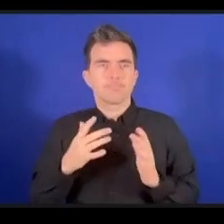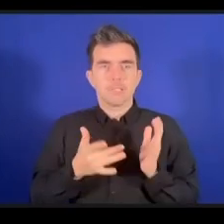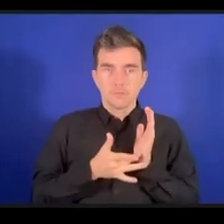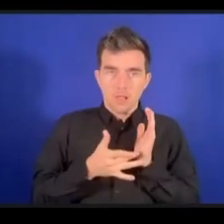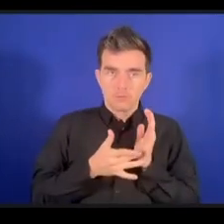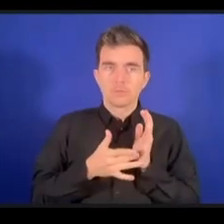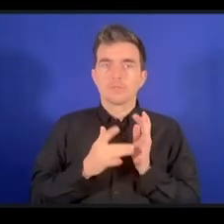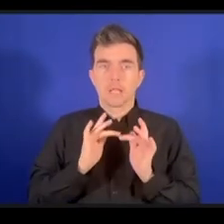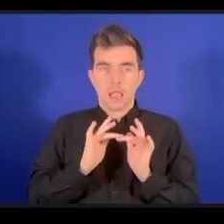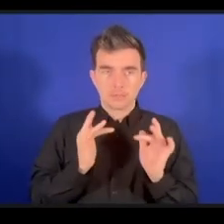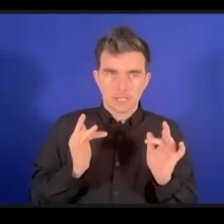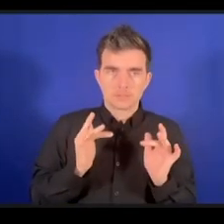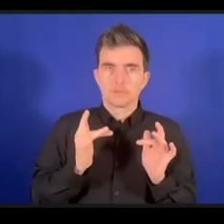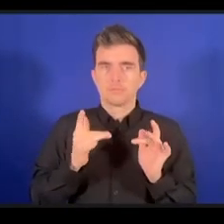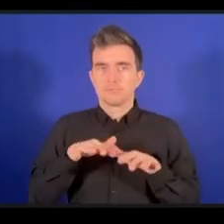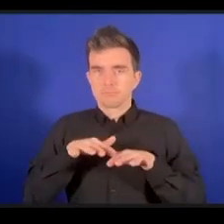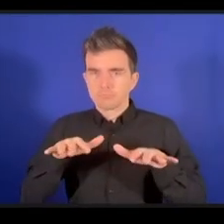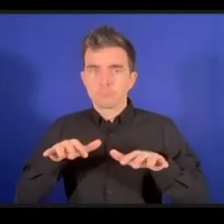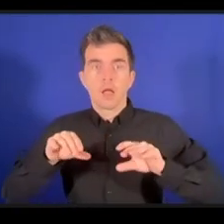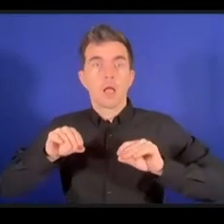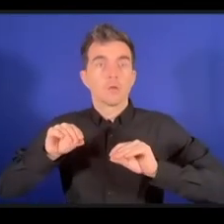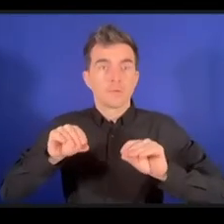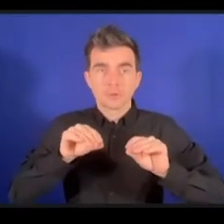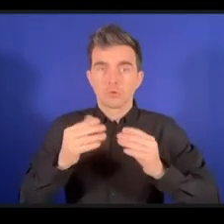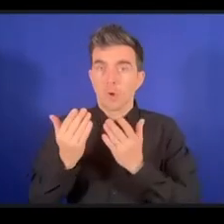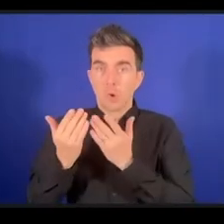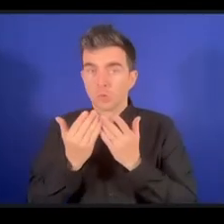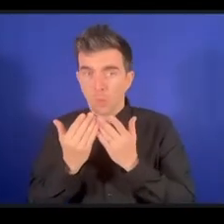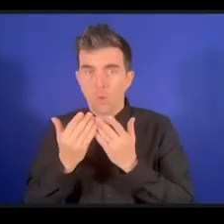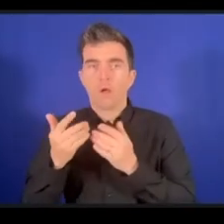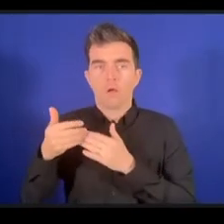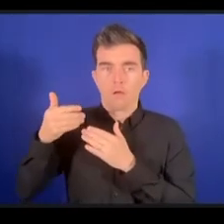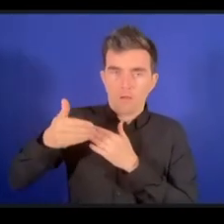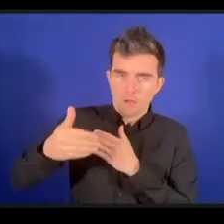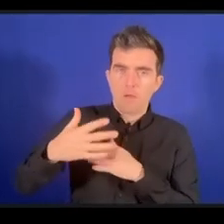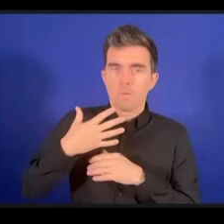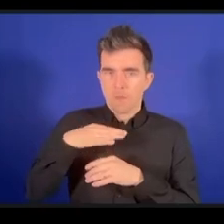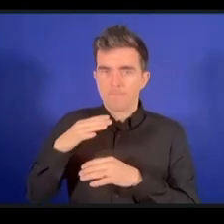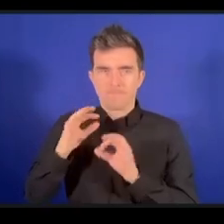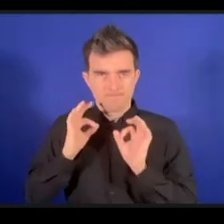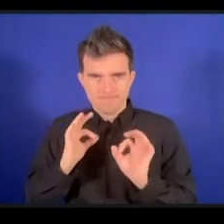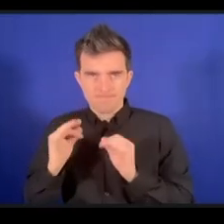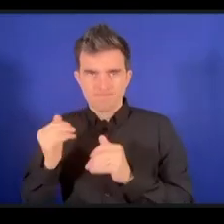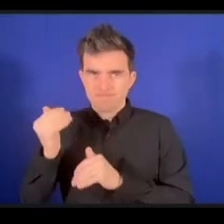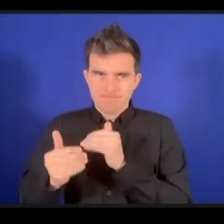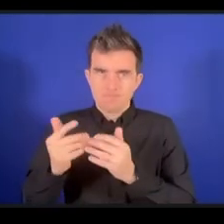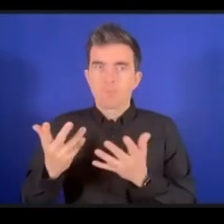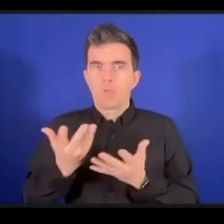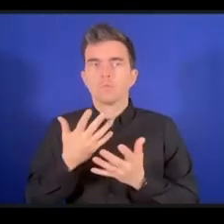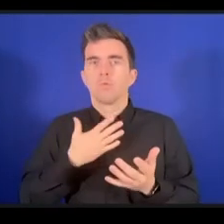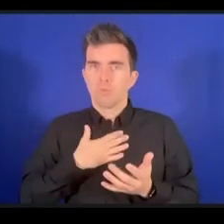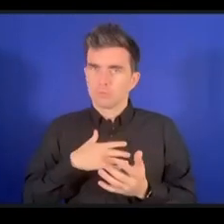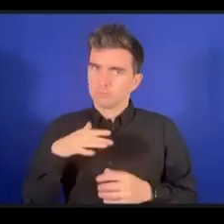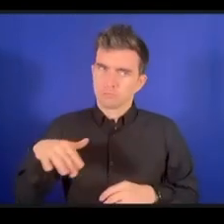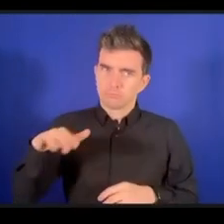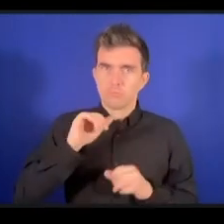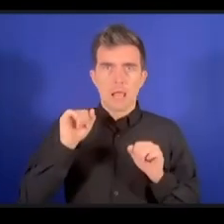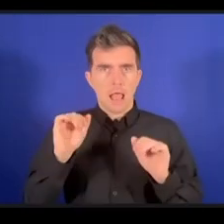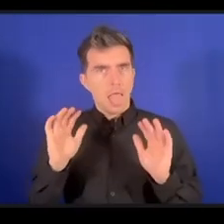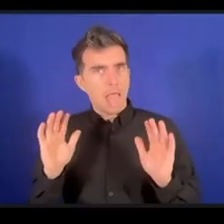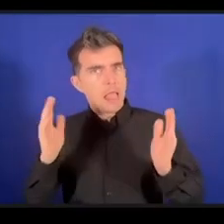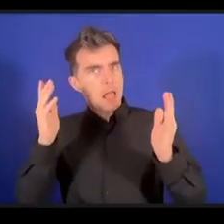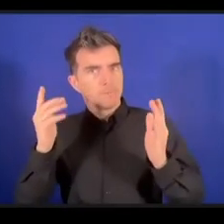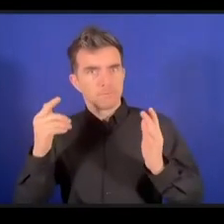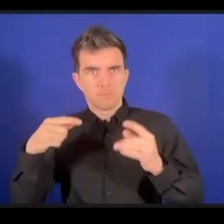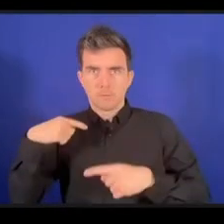我们的下一代人，他们应该在可见的将来如何让我们的世界变成一个宜居的